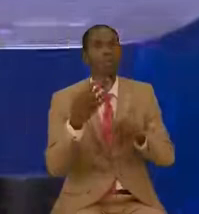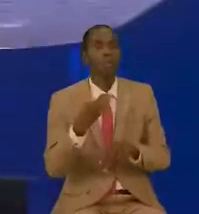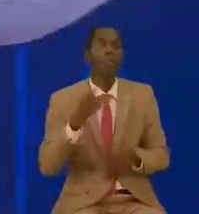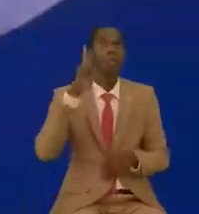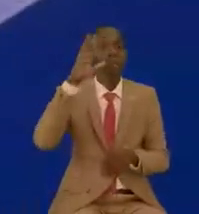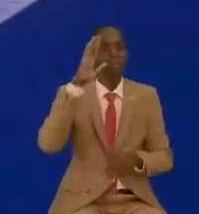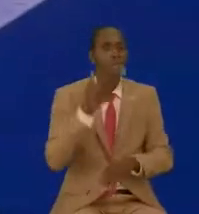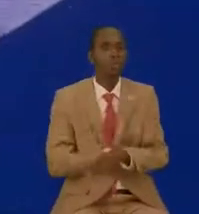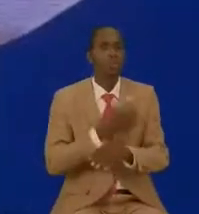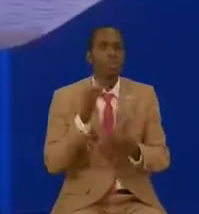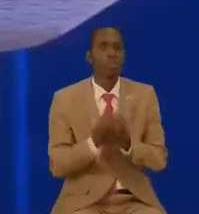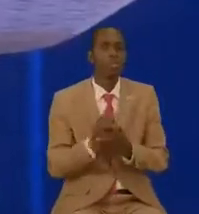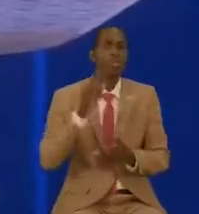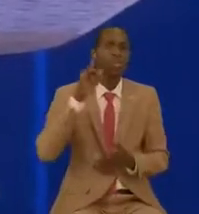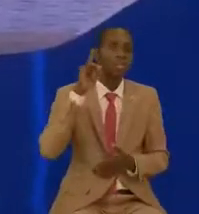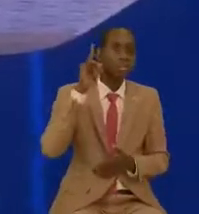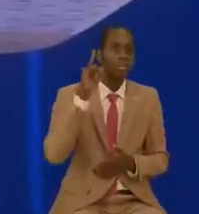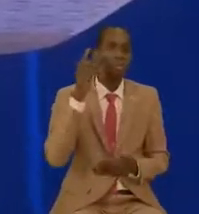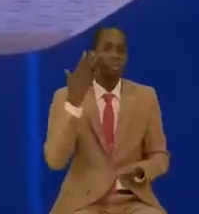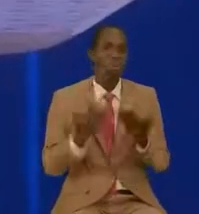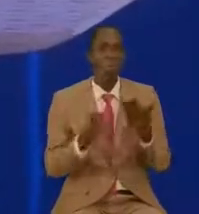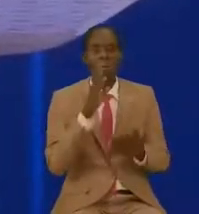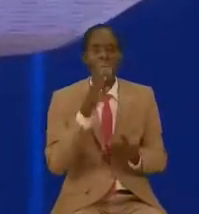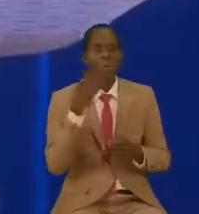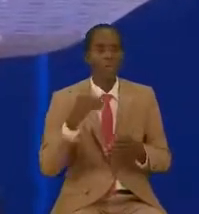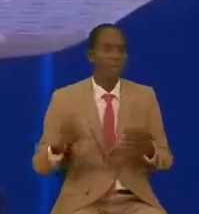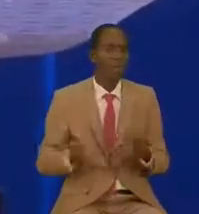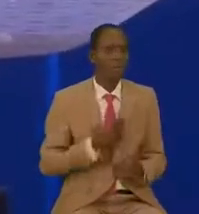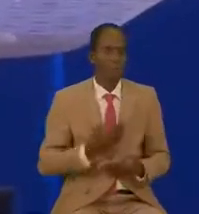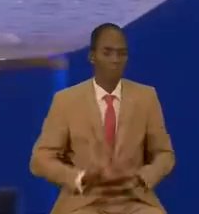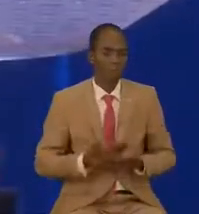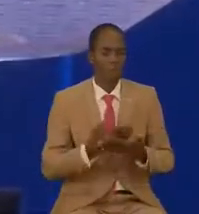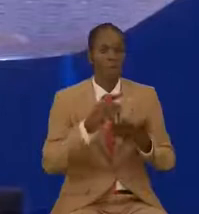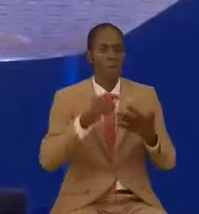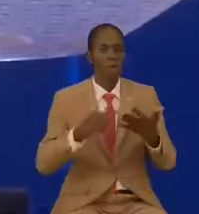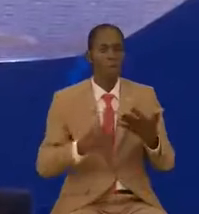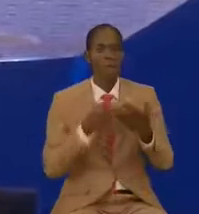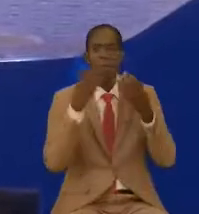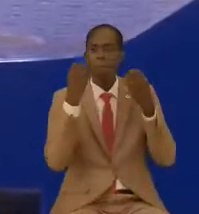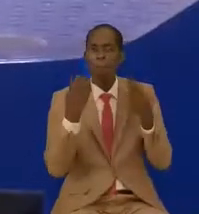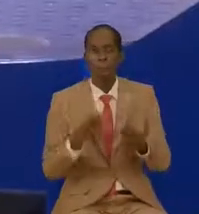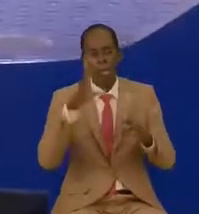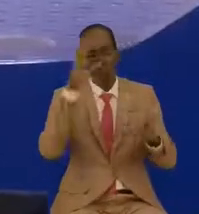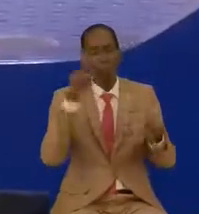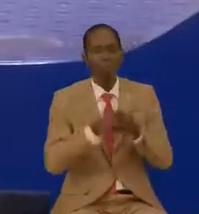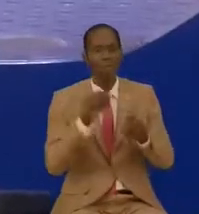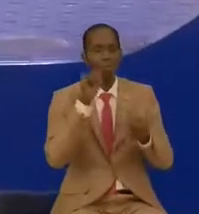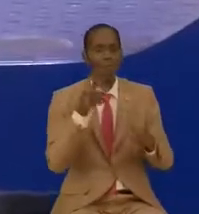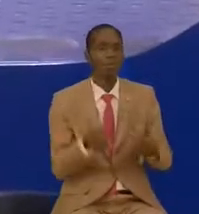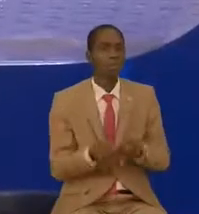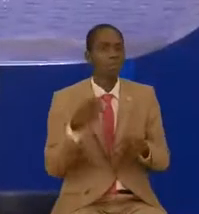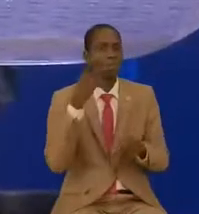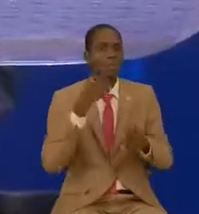son Fils. Afin que son Fils fût le premier-né entre plusieurs frères.